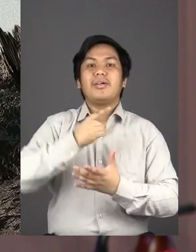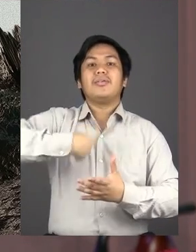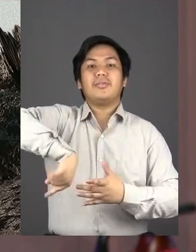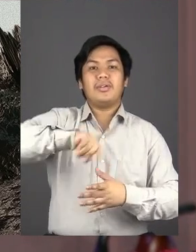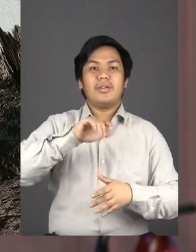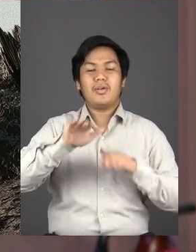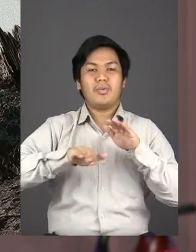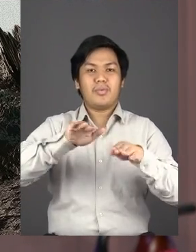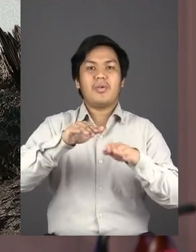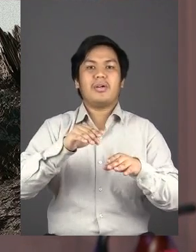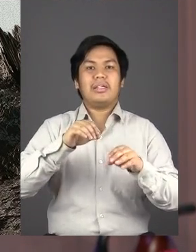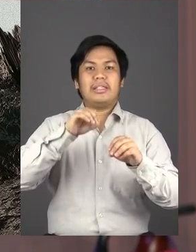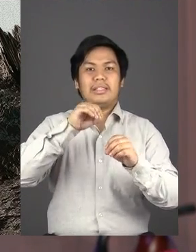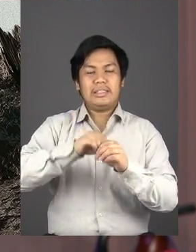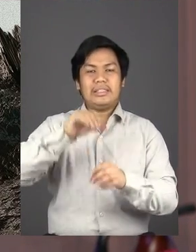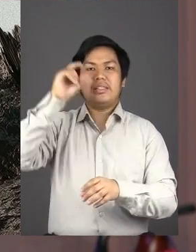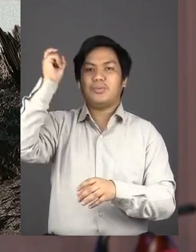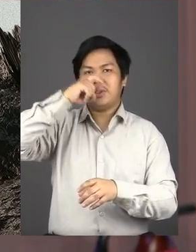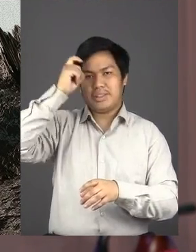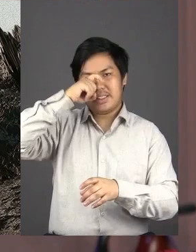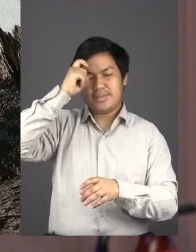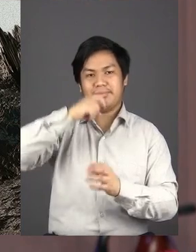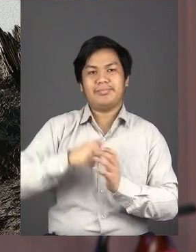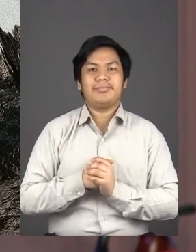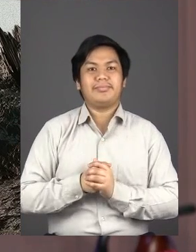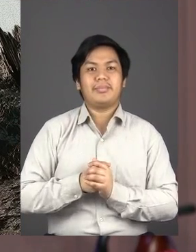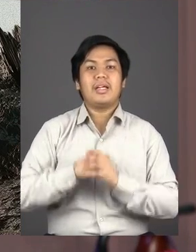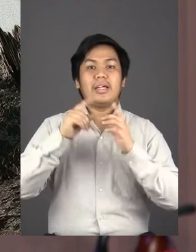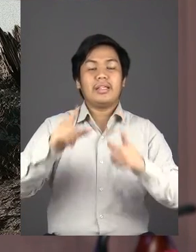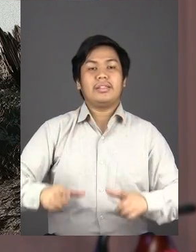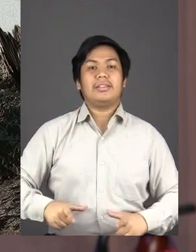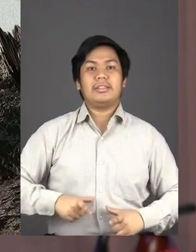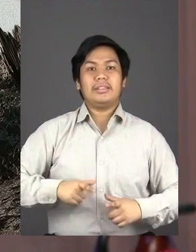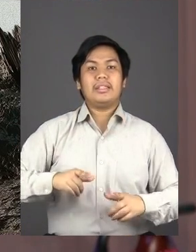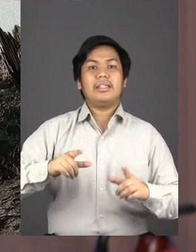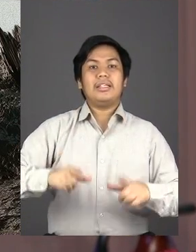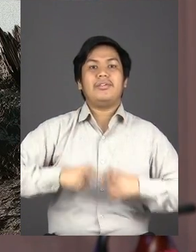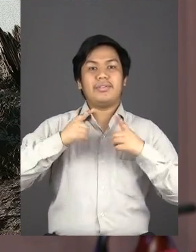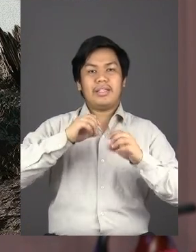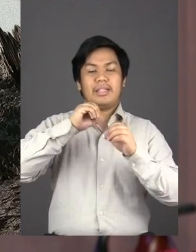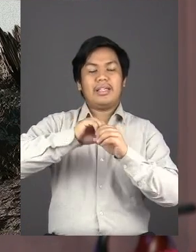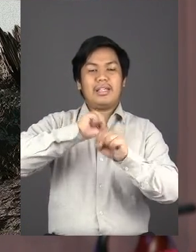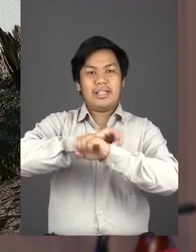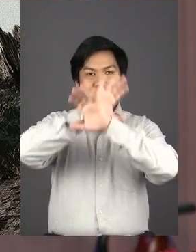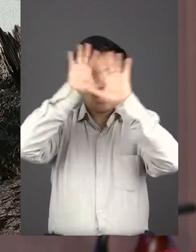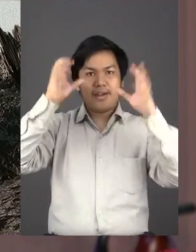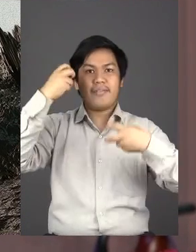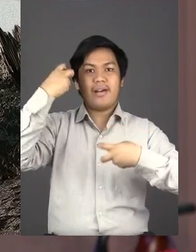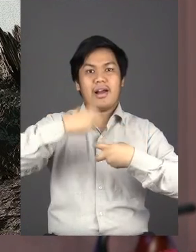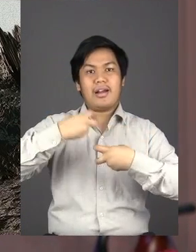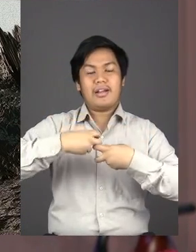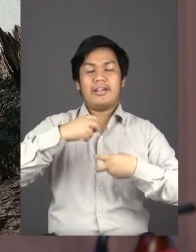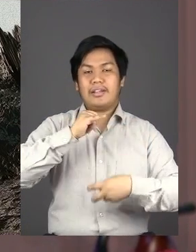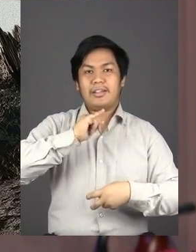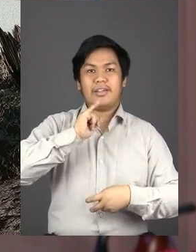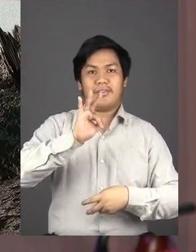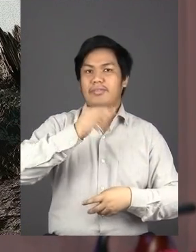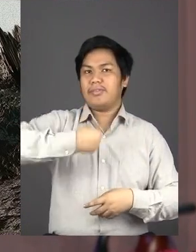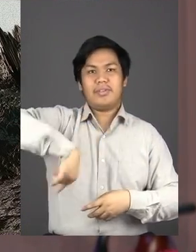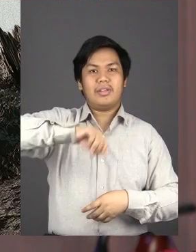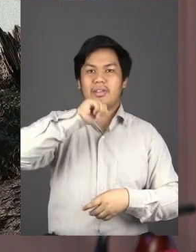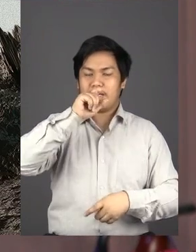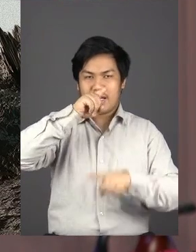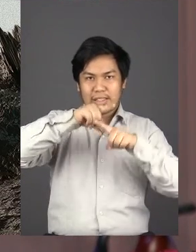sa karunungan. Ang pamumuhay ng nasa liwanag ay mahirap kung hindi tayo aasa